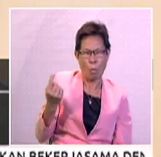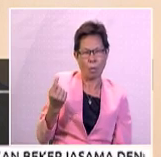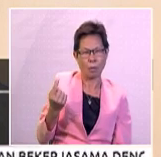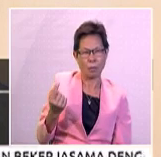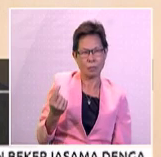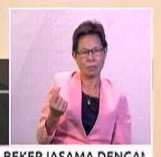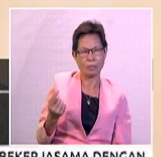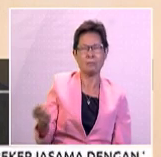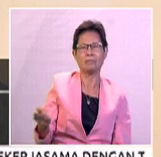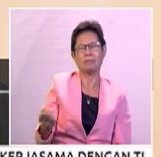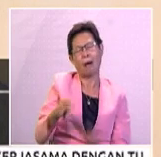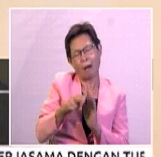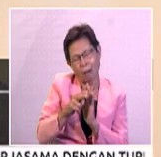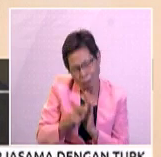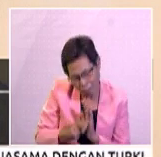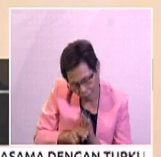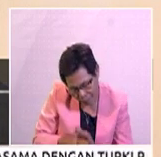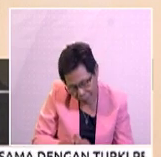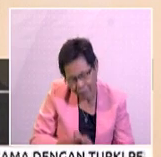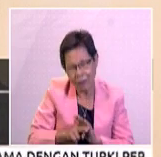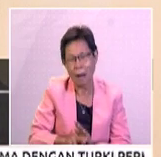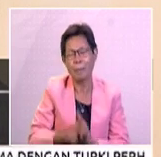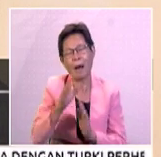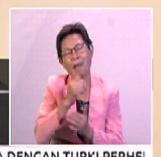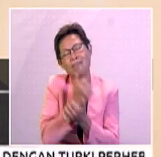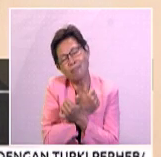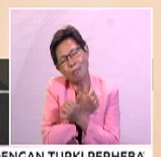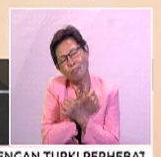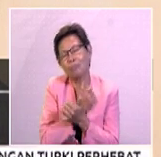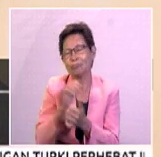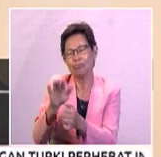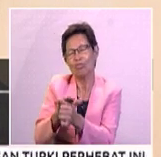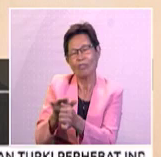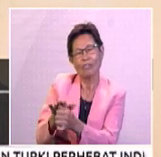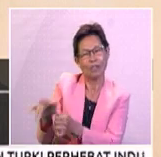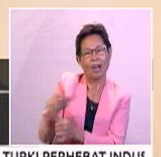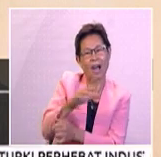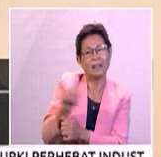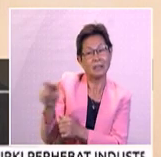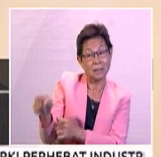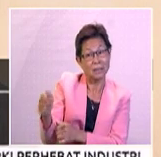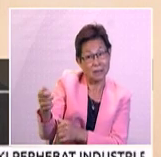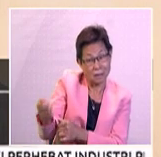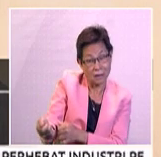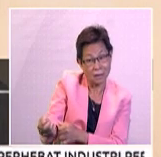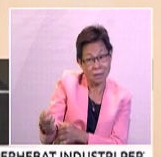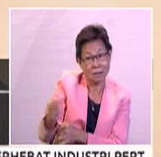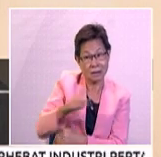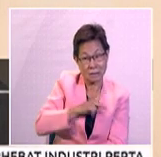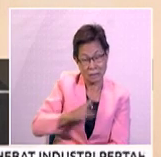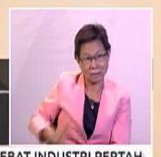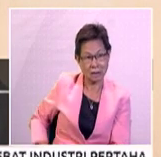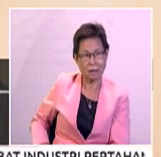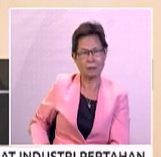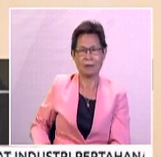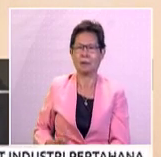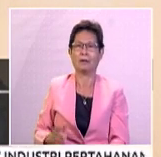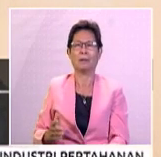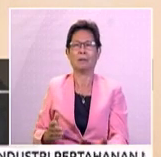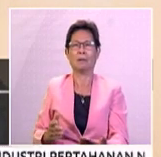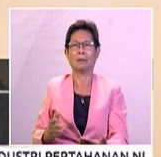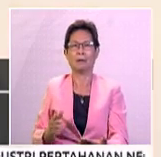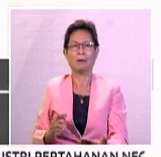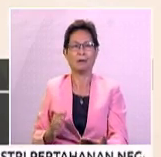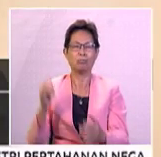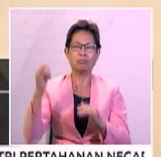as somebody who's humble and who's loving, and he is seen to be somebody who reaching out to all the communities, all